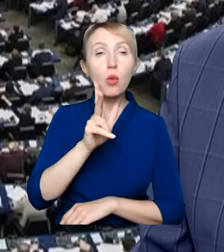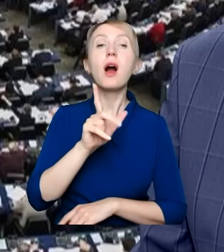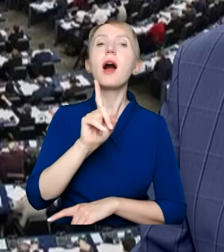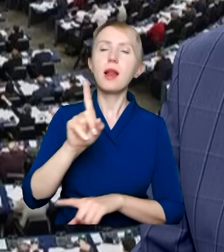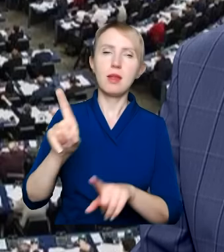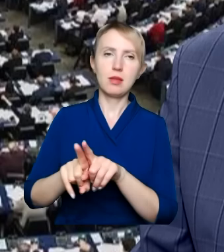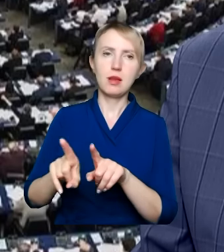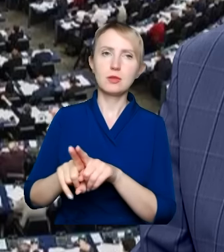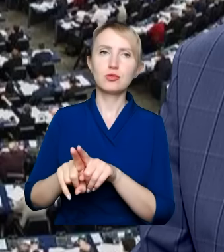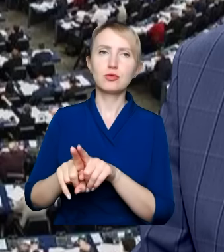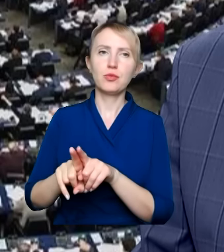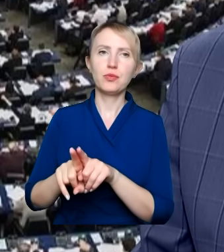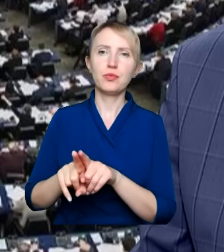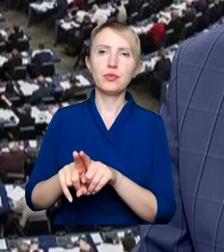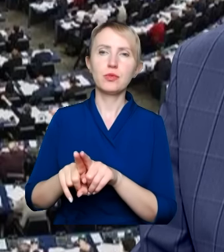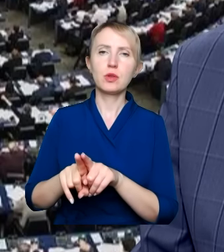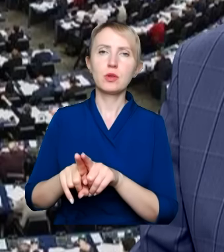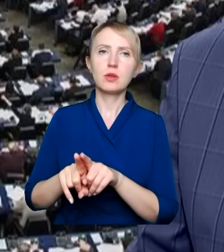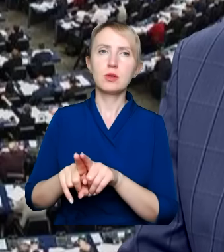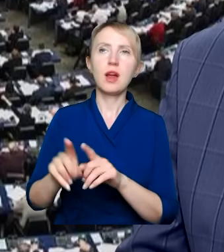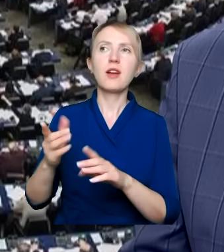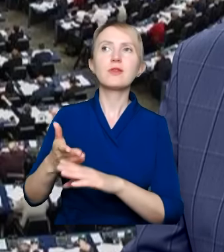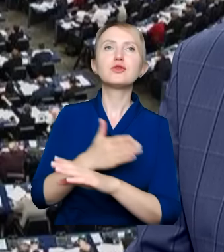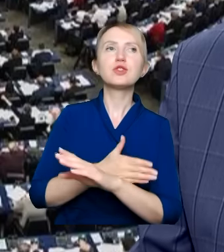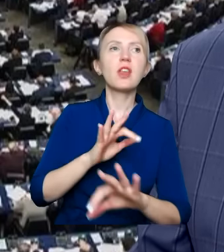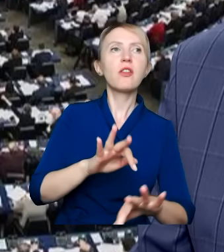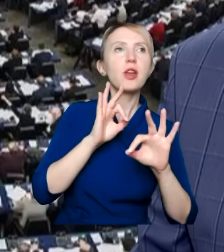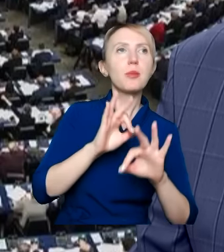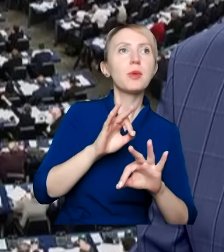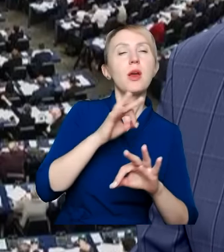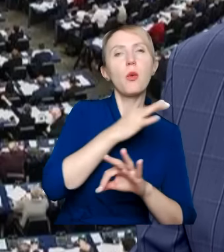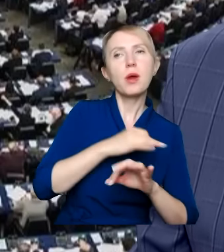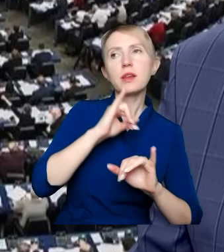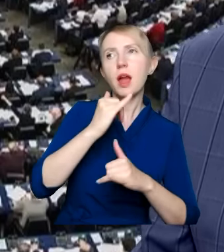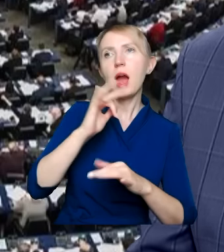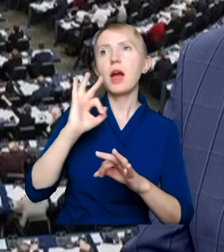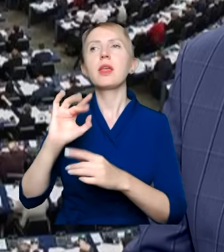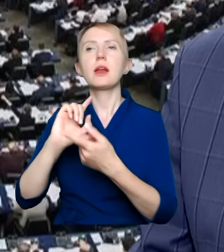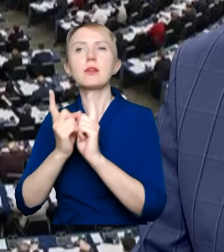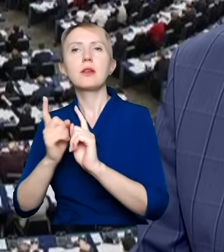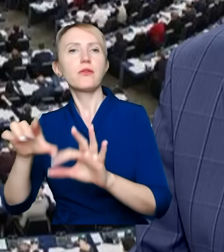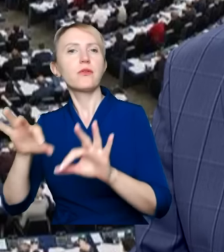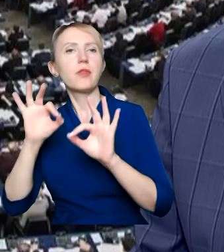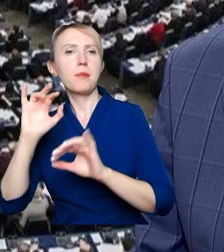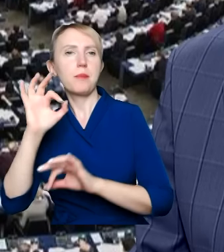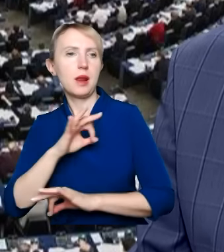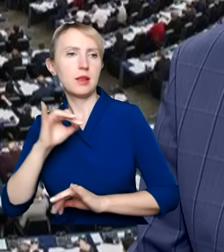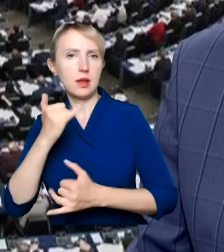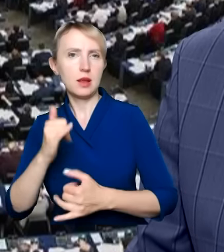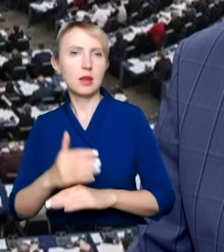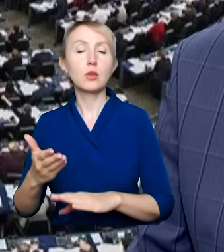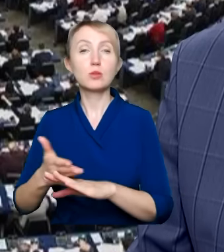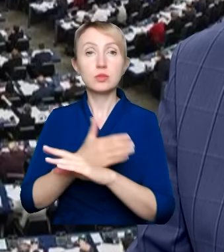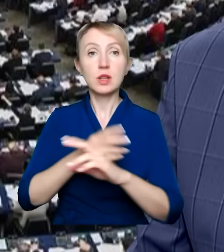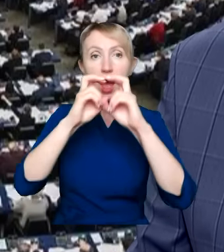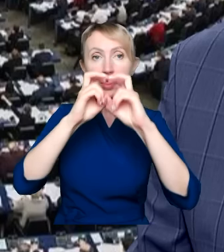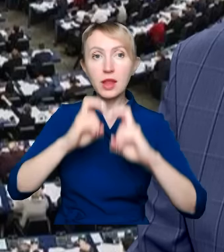tą informację na kogo głosow wcześniej czyli no powinniśmy niebawem Po dokładnym przeanalizowaniu